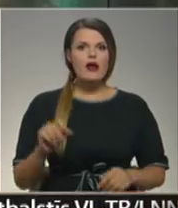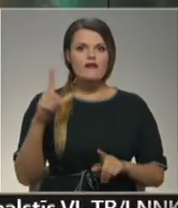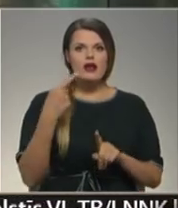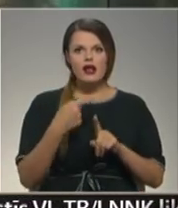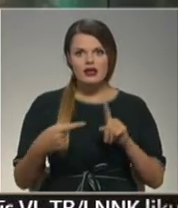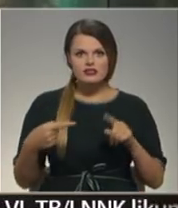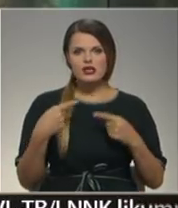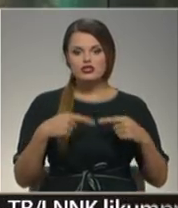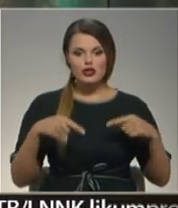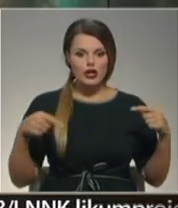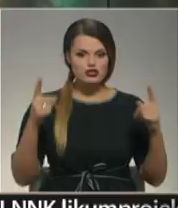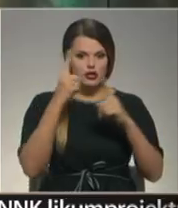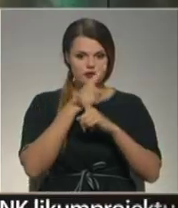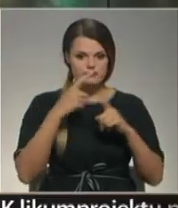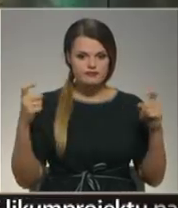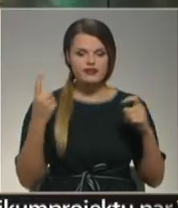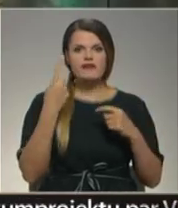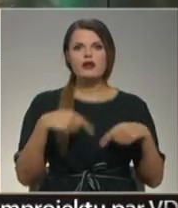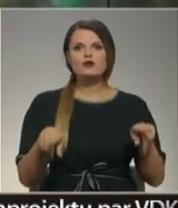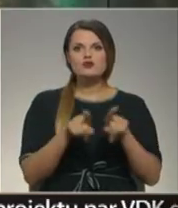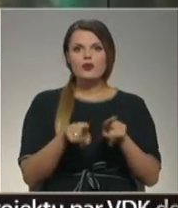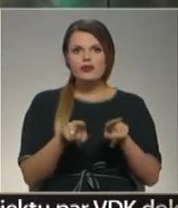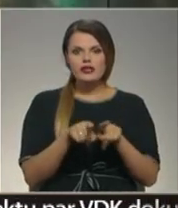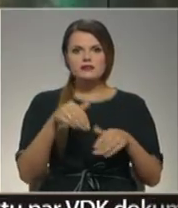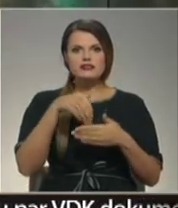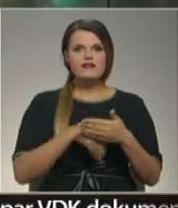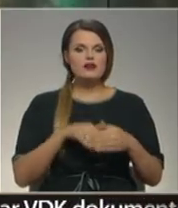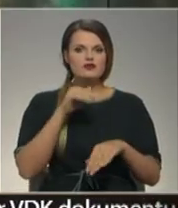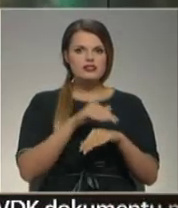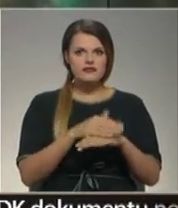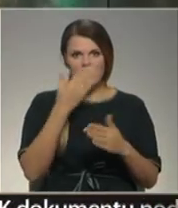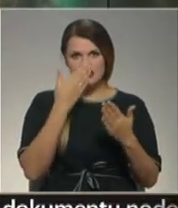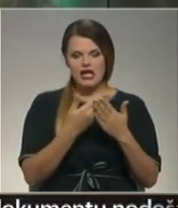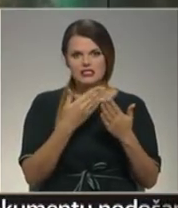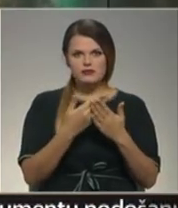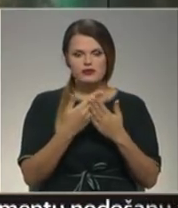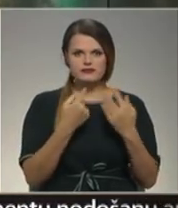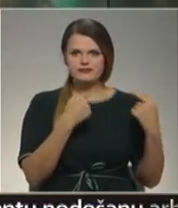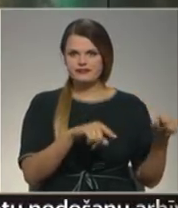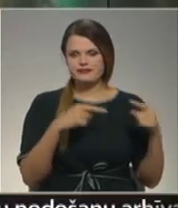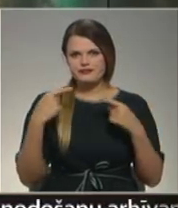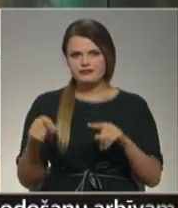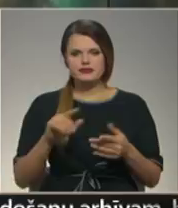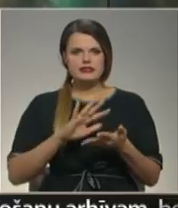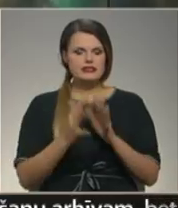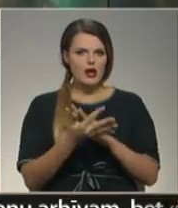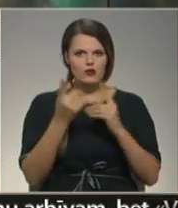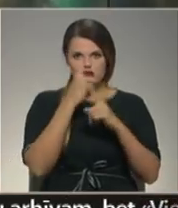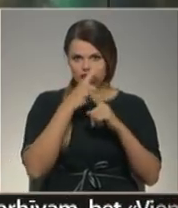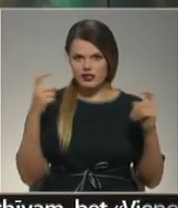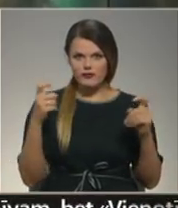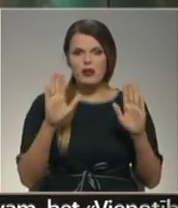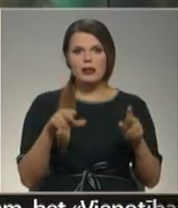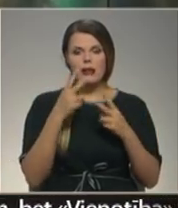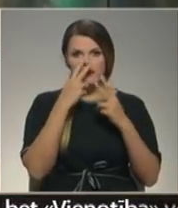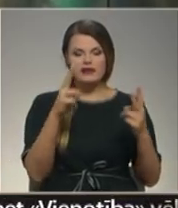Nereizi vien dažādos medijos viens un tas pats vēstures fakts ir atspoguļots diametrāli pretēji sagrozot